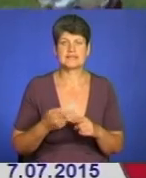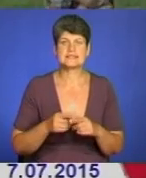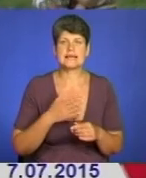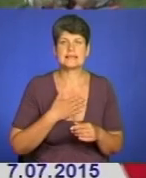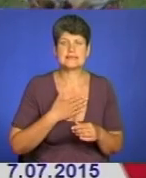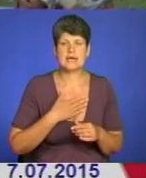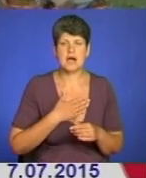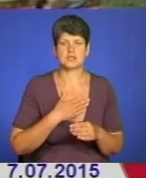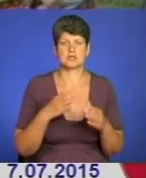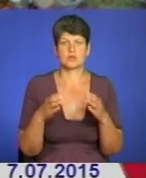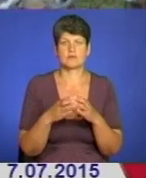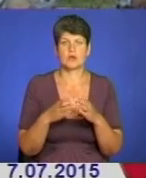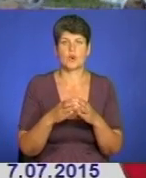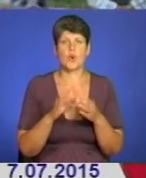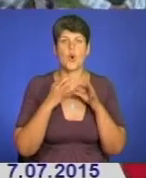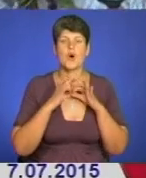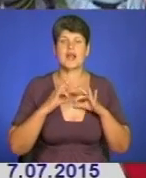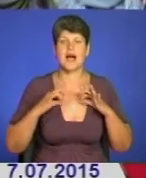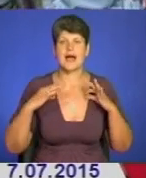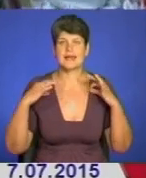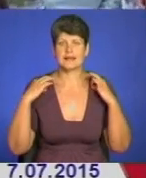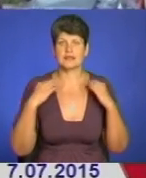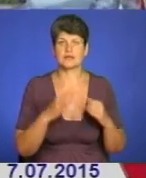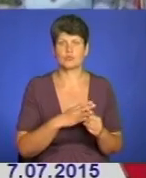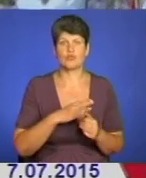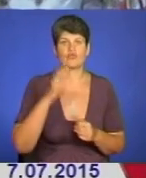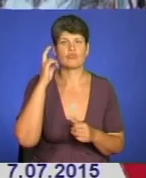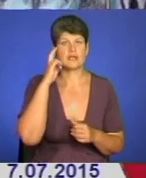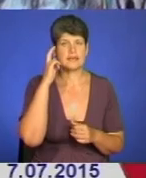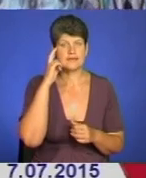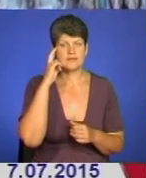аматорський народний колектив «Коралі», який вже побував в Києві на